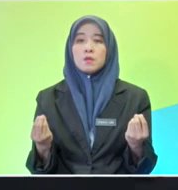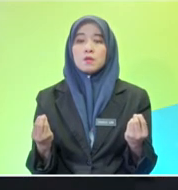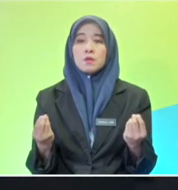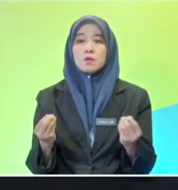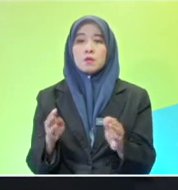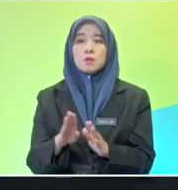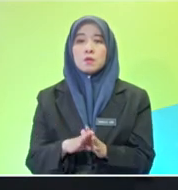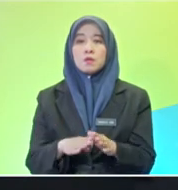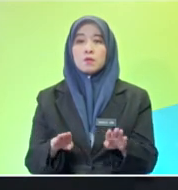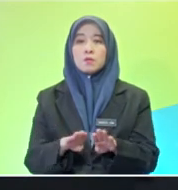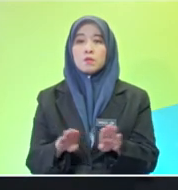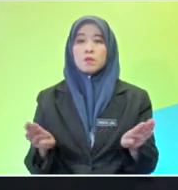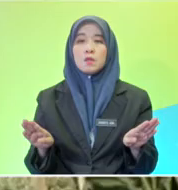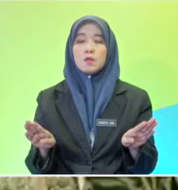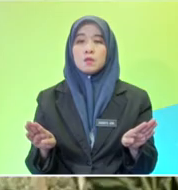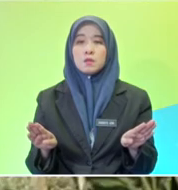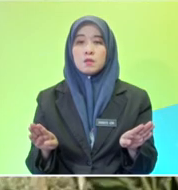berbeza kandungannya,